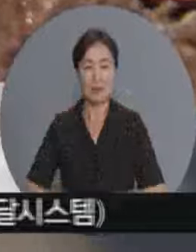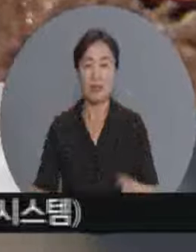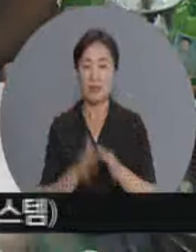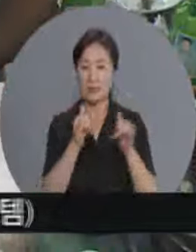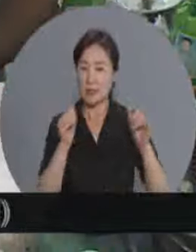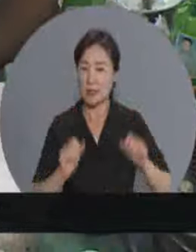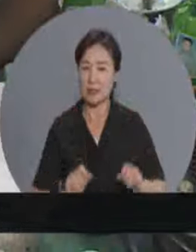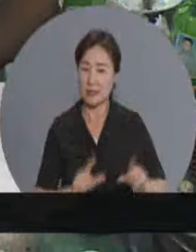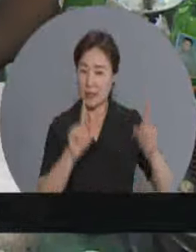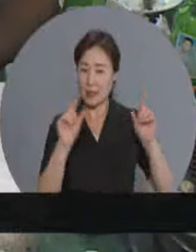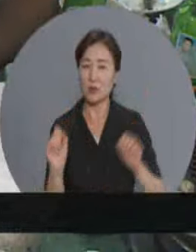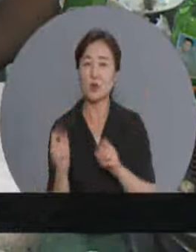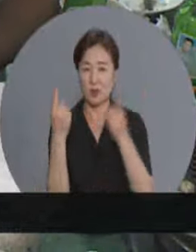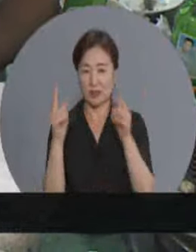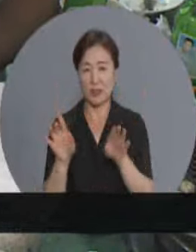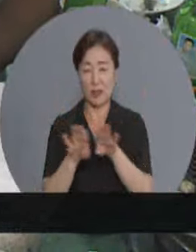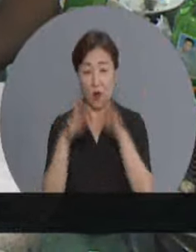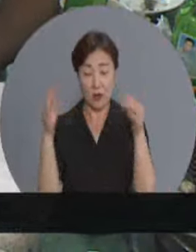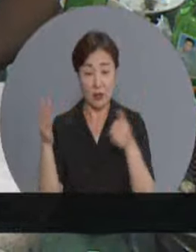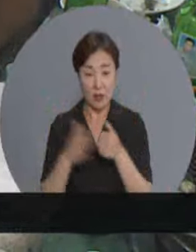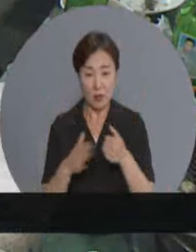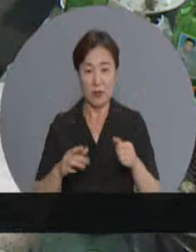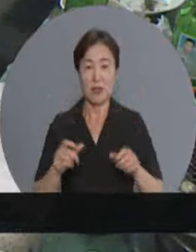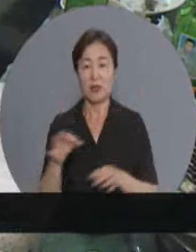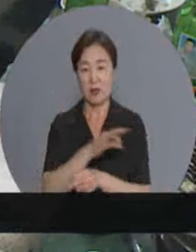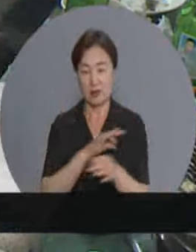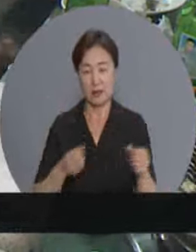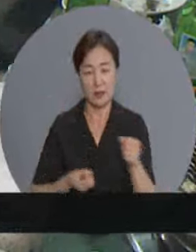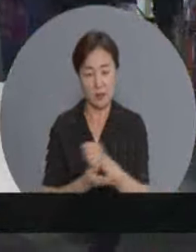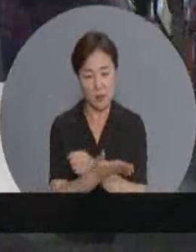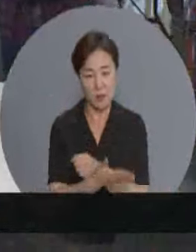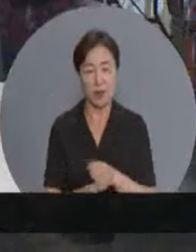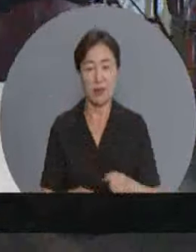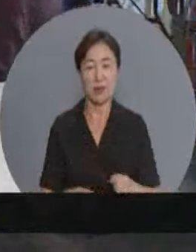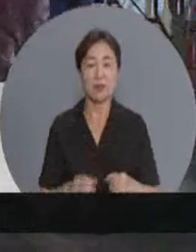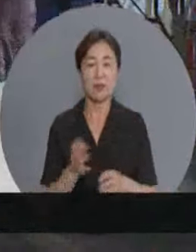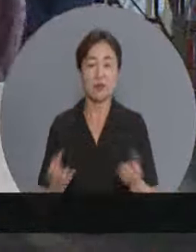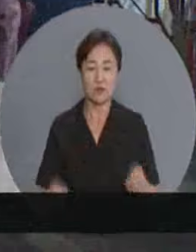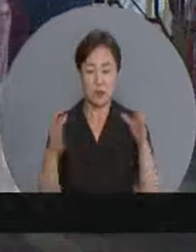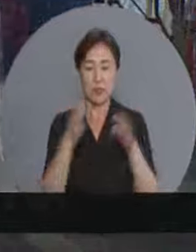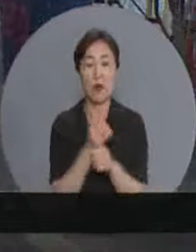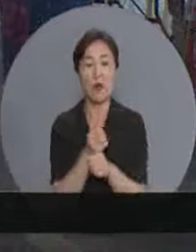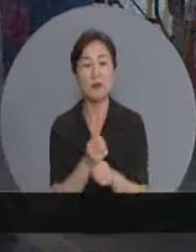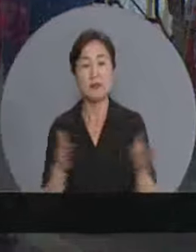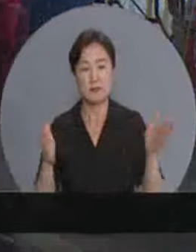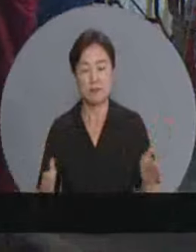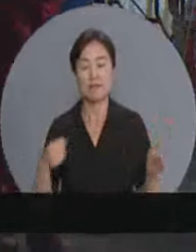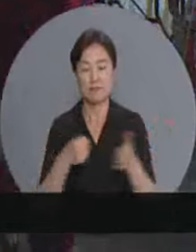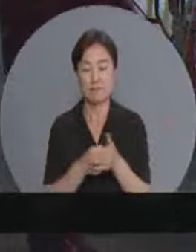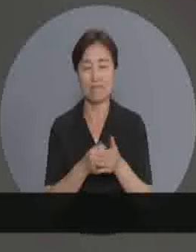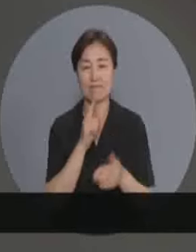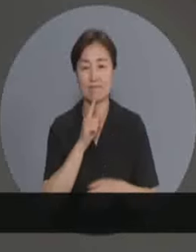행사가 개최 예정인 만큼 지역 경제 파급 효과를 고려해 축제 기간을 결정했다고 밝혔습니다.